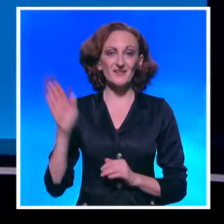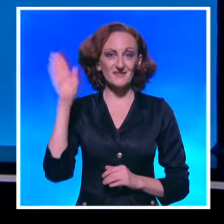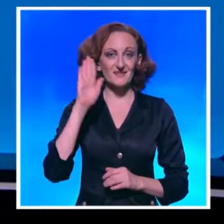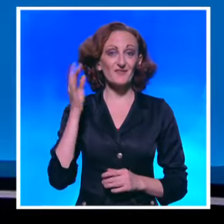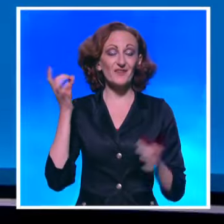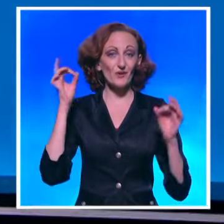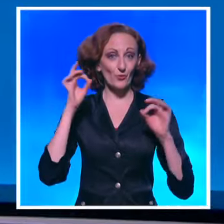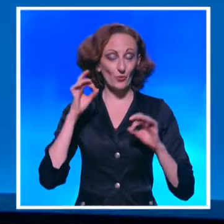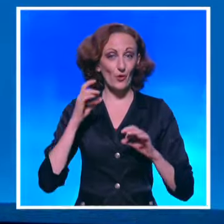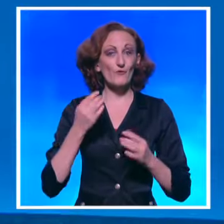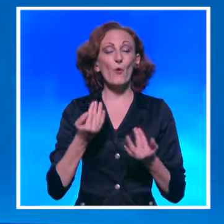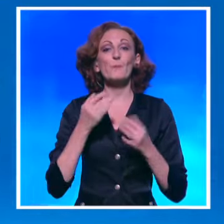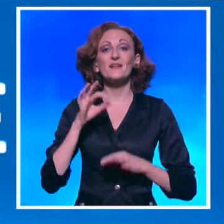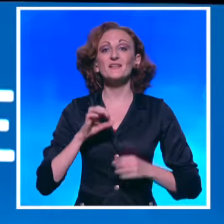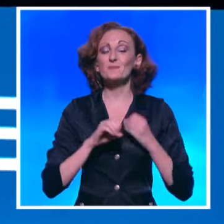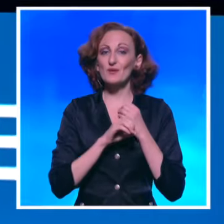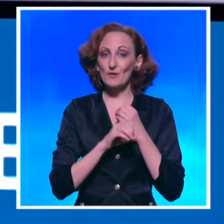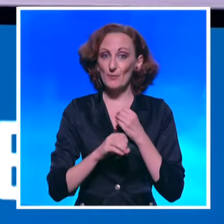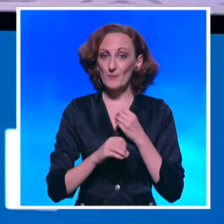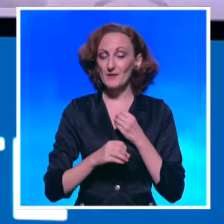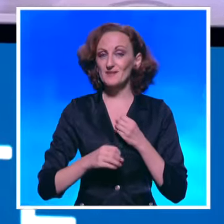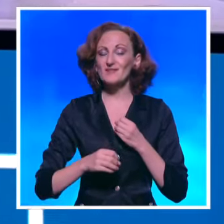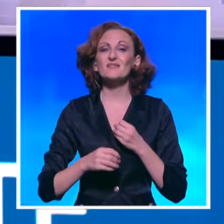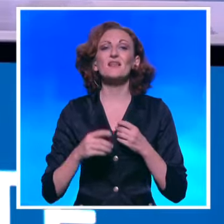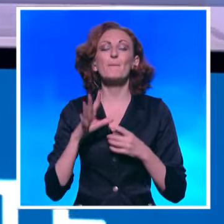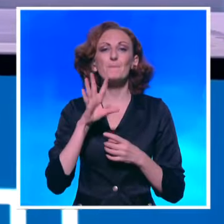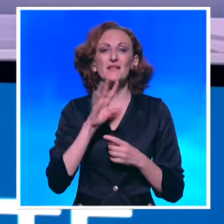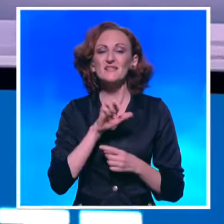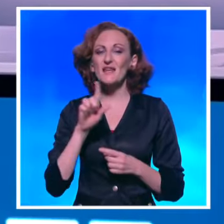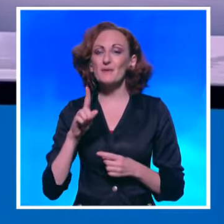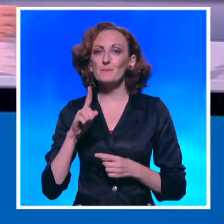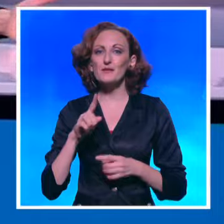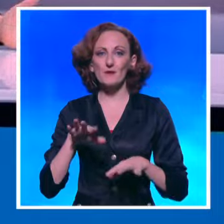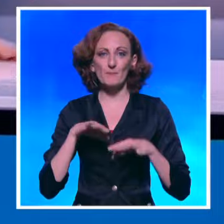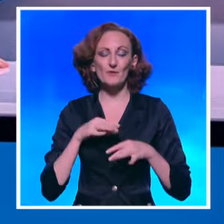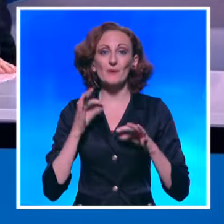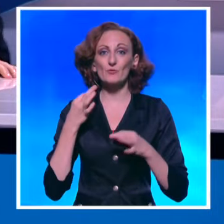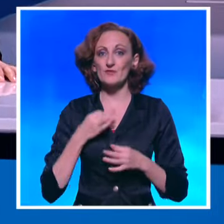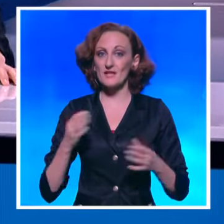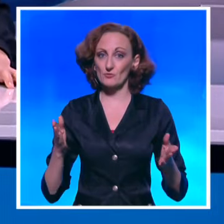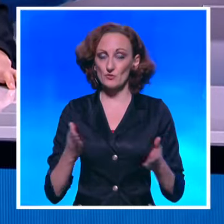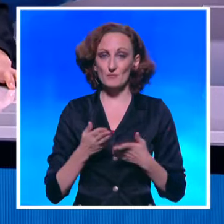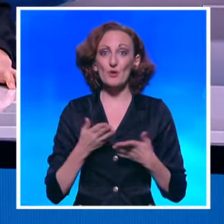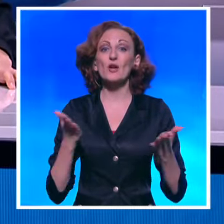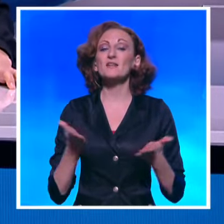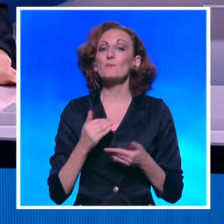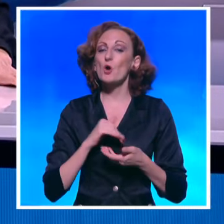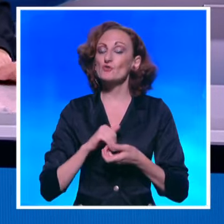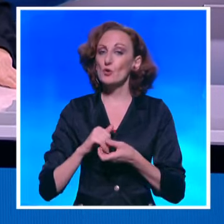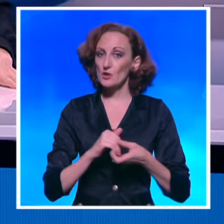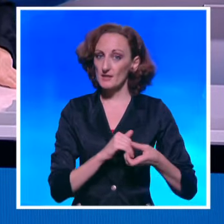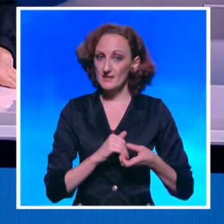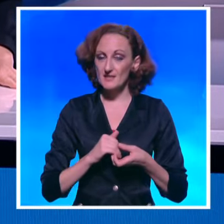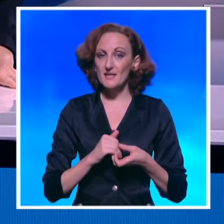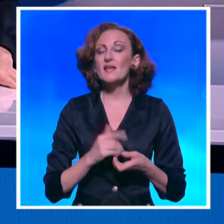Здравейте отново. Преди изборната кампания и битката за 51-я парламент официално започнаха. Как протича организацията на седмите